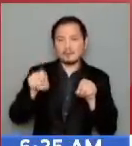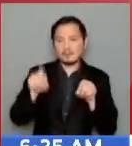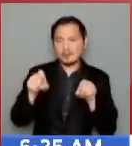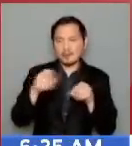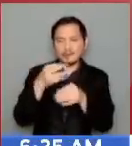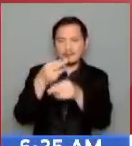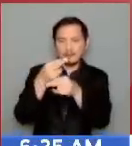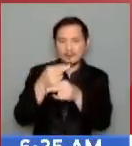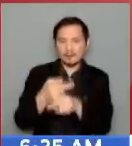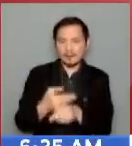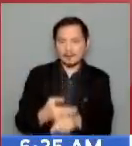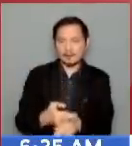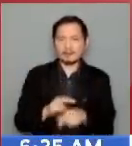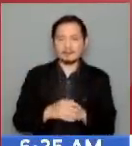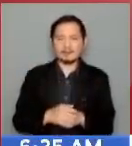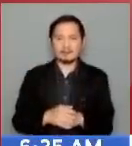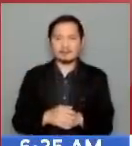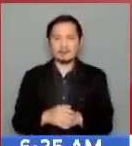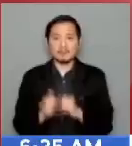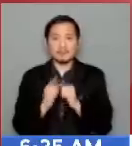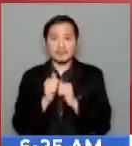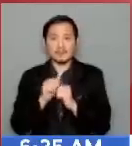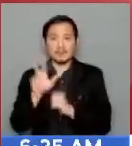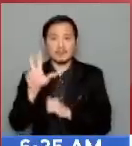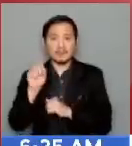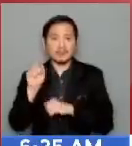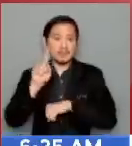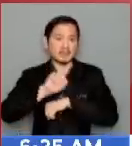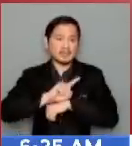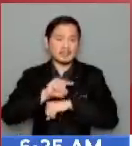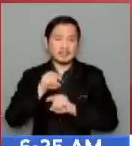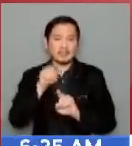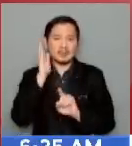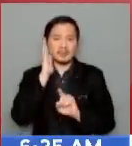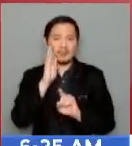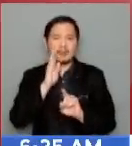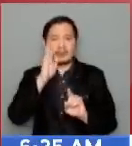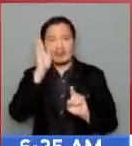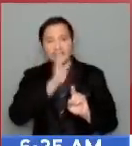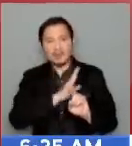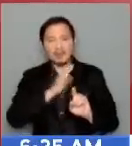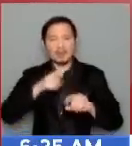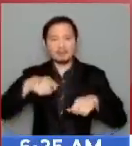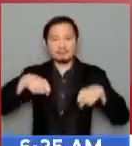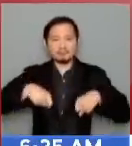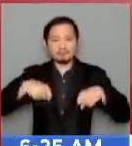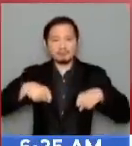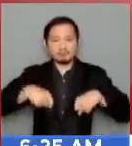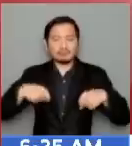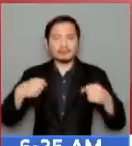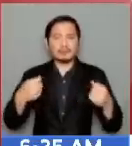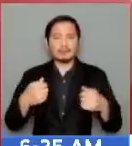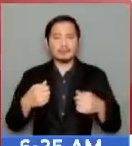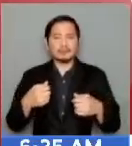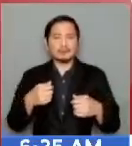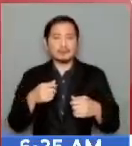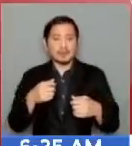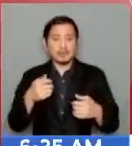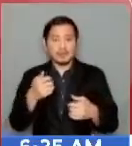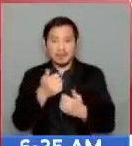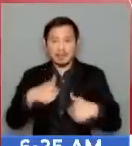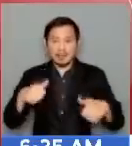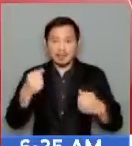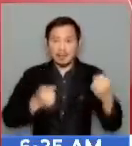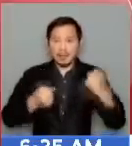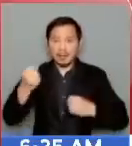ang pagbaak ng simento. Yes, dahil hindi po pwedeng gamitan ng heavy equipment dahil baka maapektuhan po yung dalawang lanes